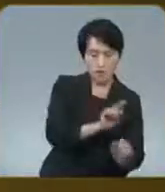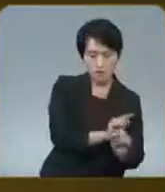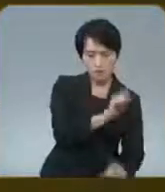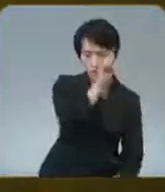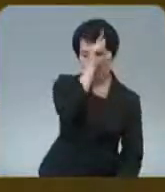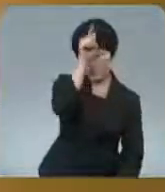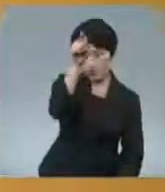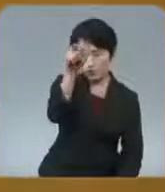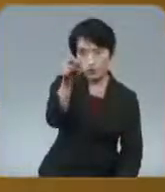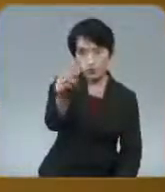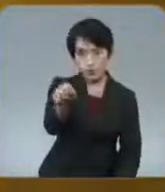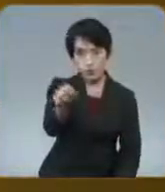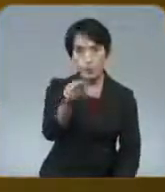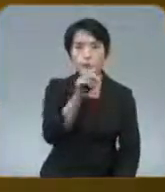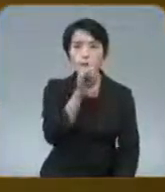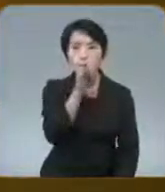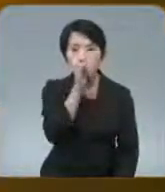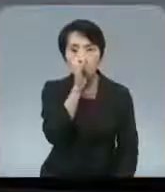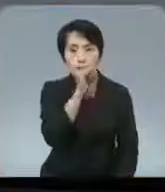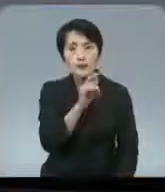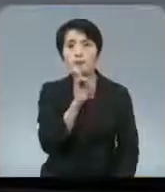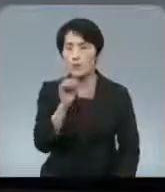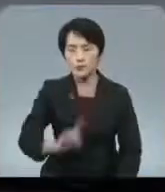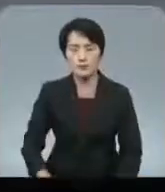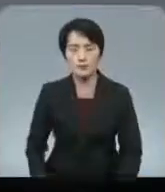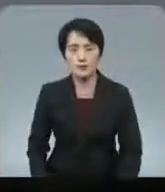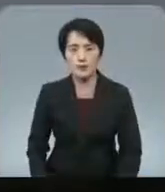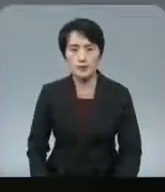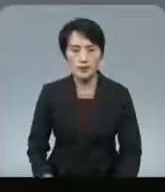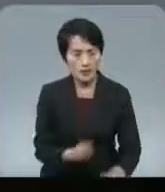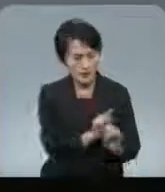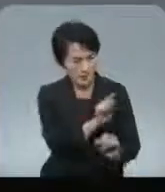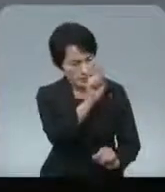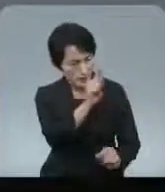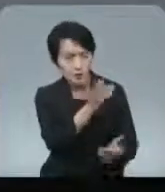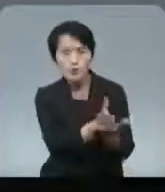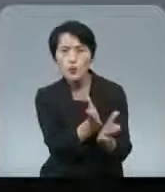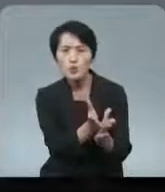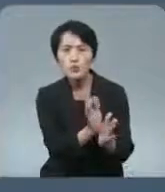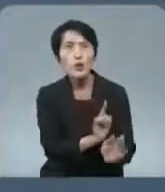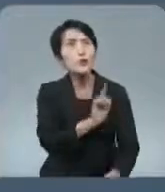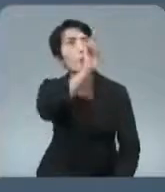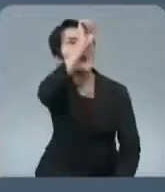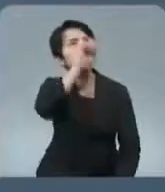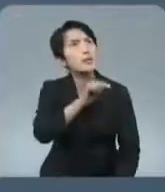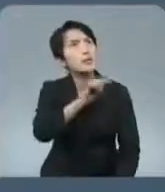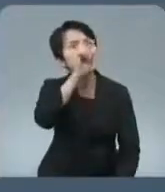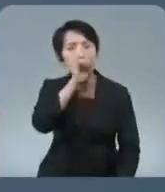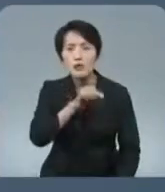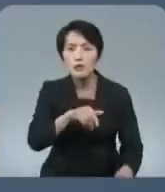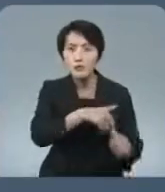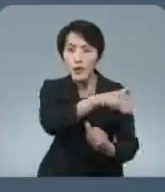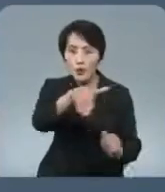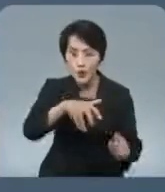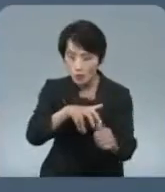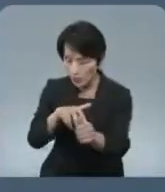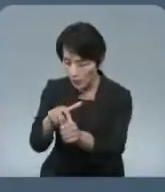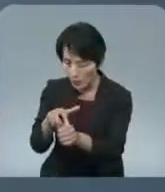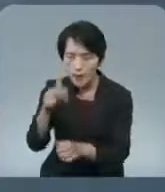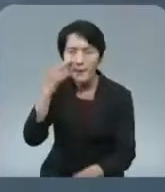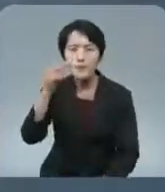開き館半島情勢の安定が極めて重要な時期に北韓がミサイルを発射したことに